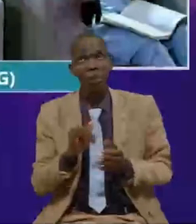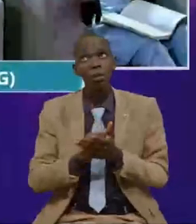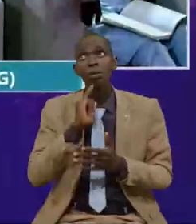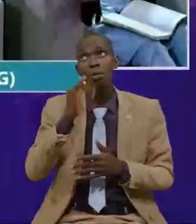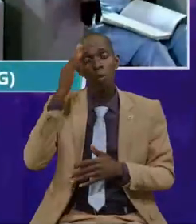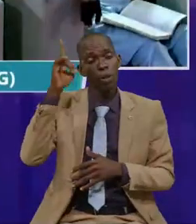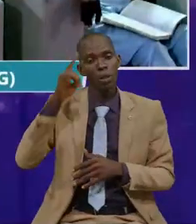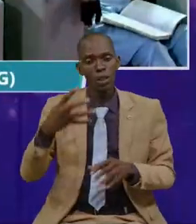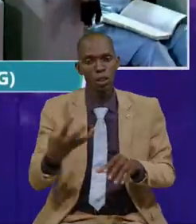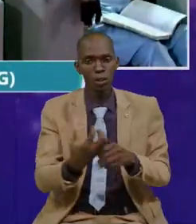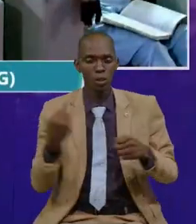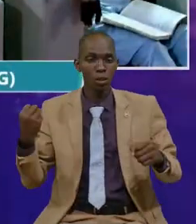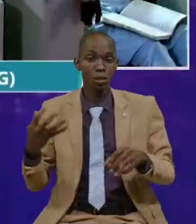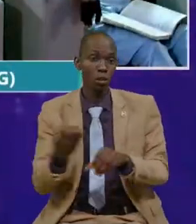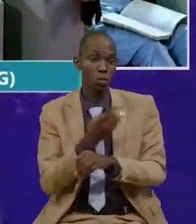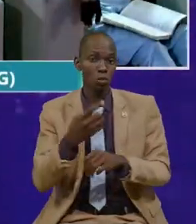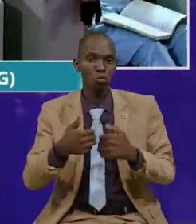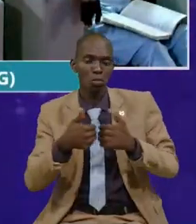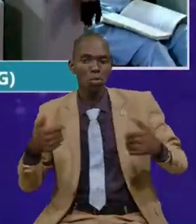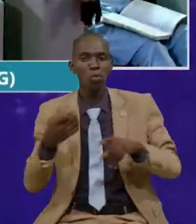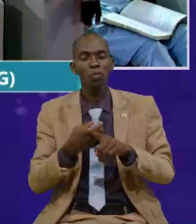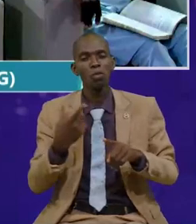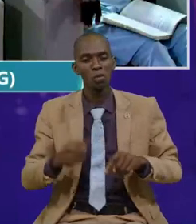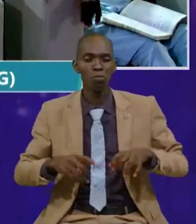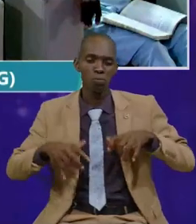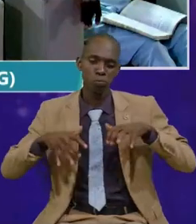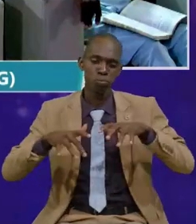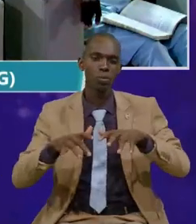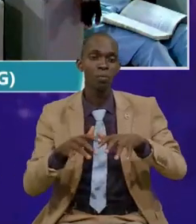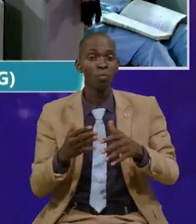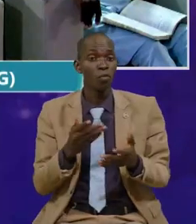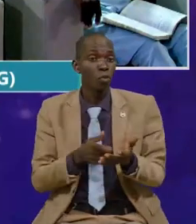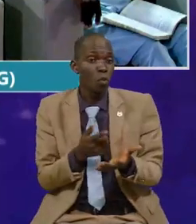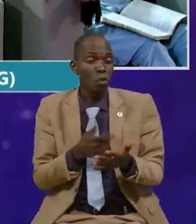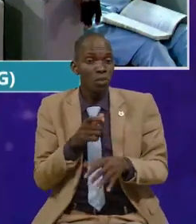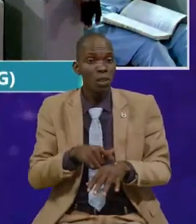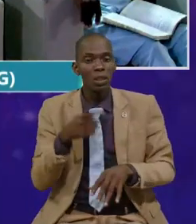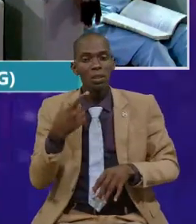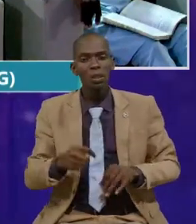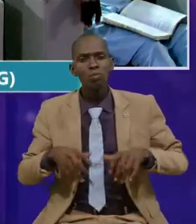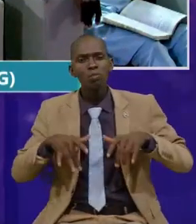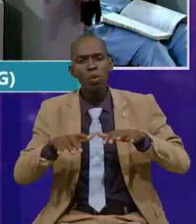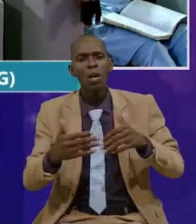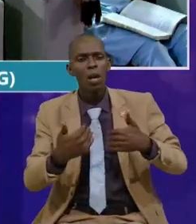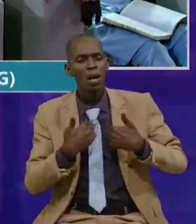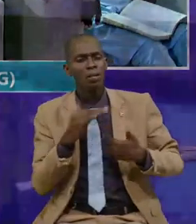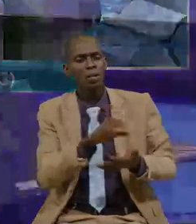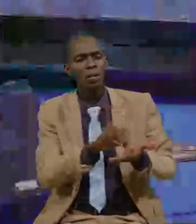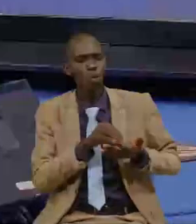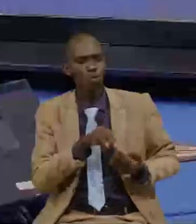bonne décision. Alors, ils vous enlèvent de la multitude. Parfois, la multitude